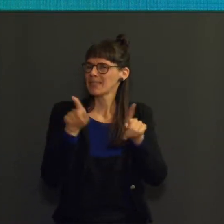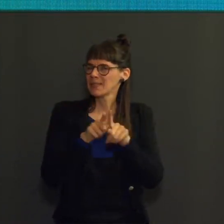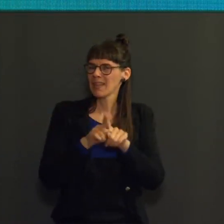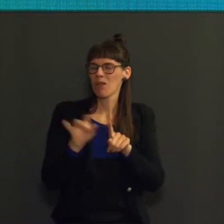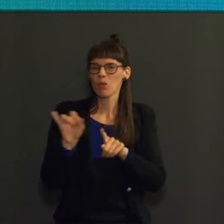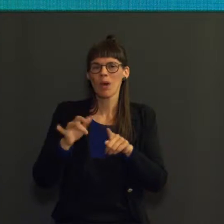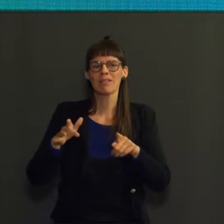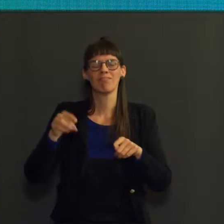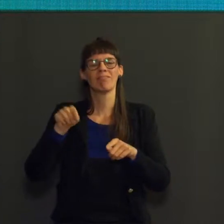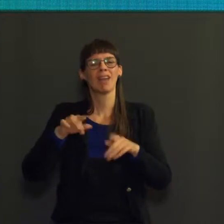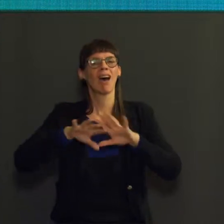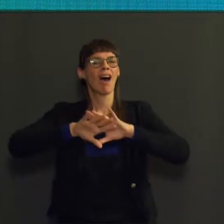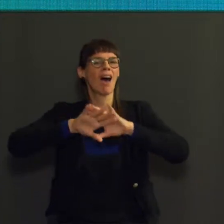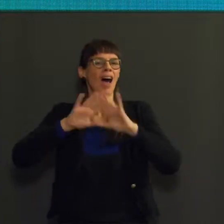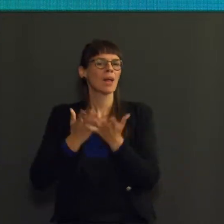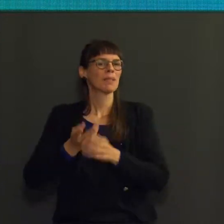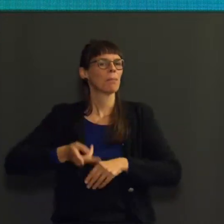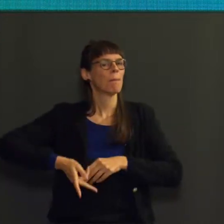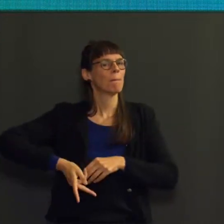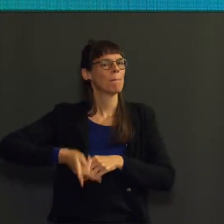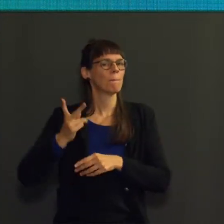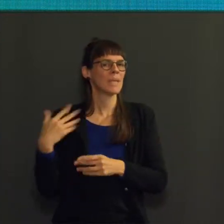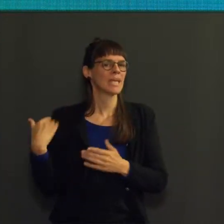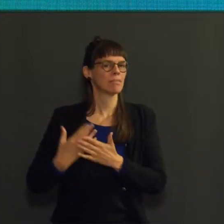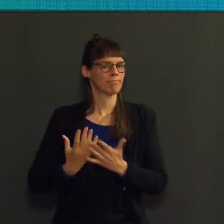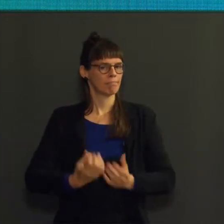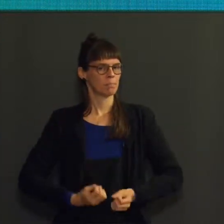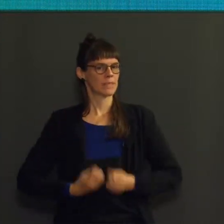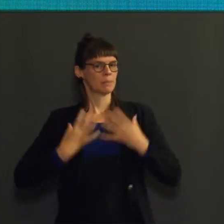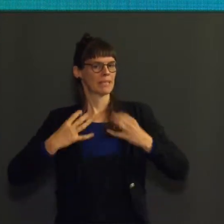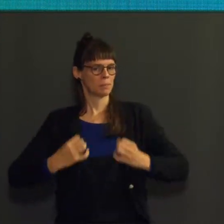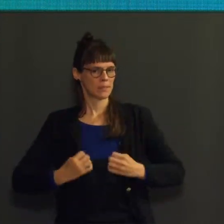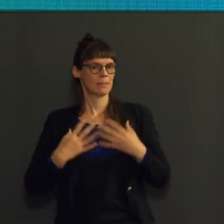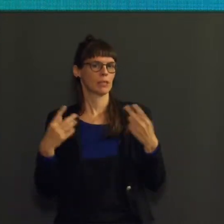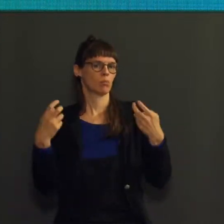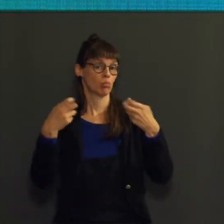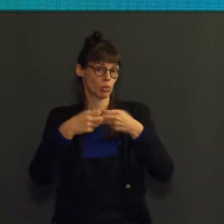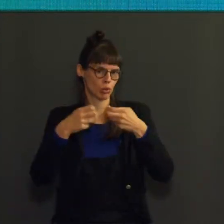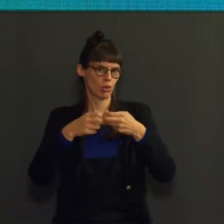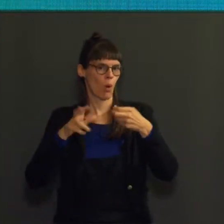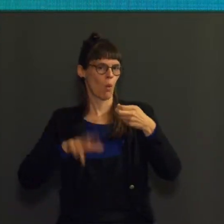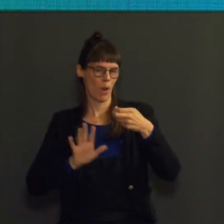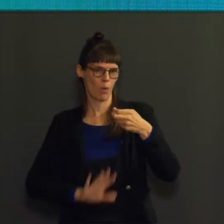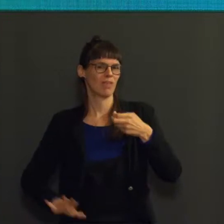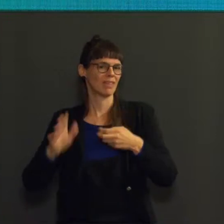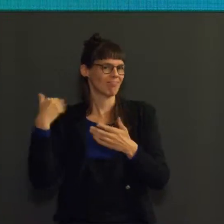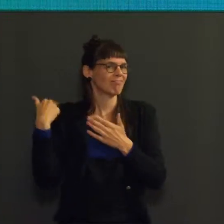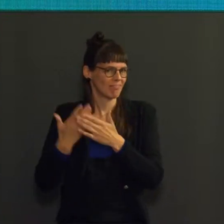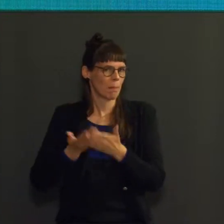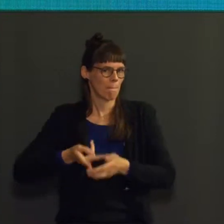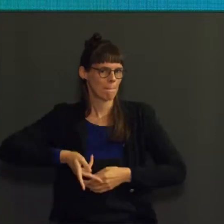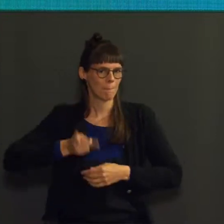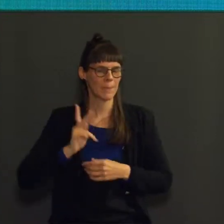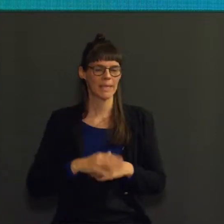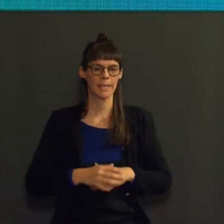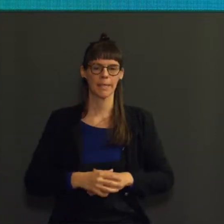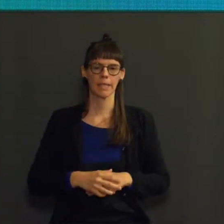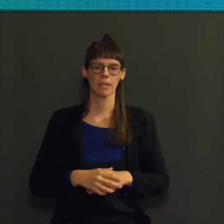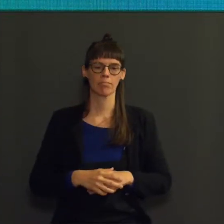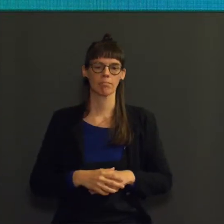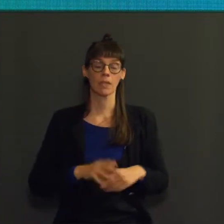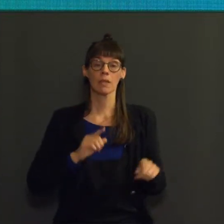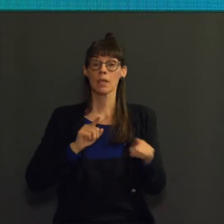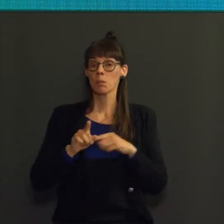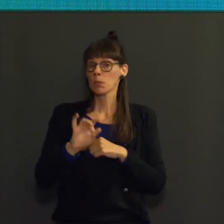algemeen hogere besmettingsgraad in het verleden, in het bijzonder in Brussel, maar ook in Wallonië. Scholen lijken